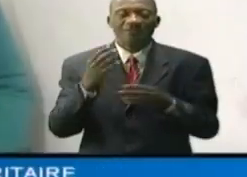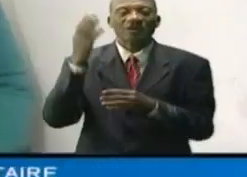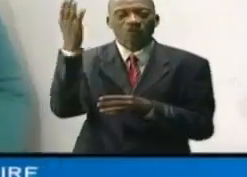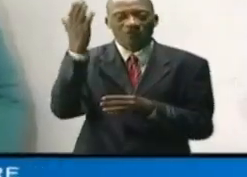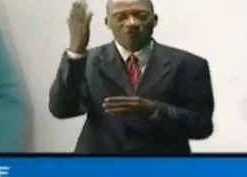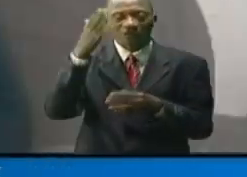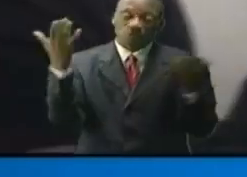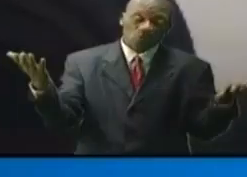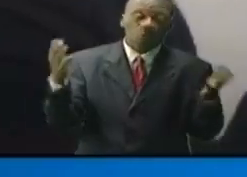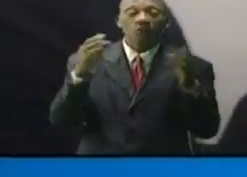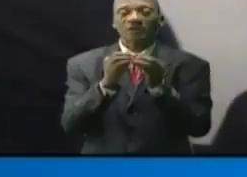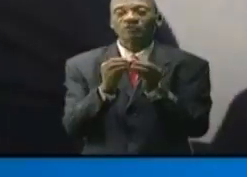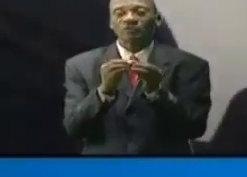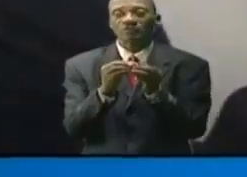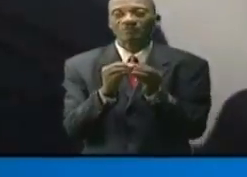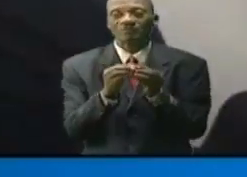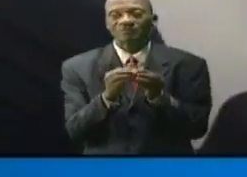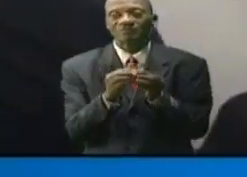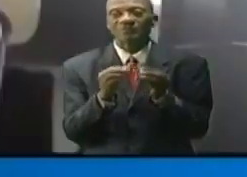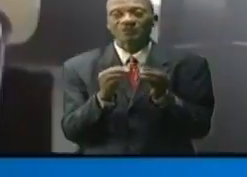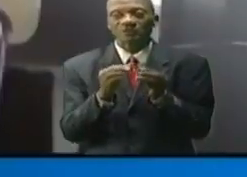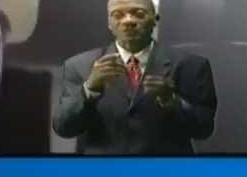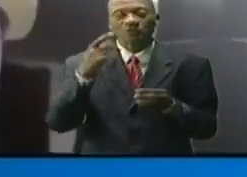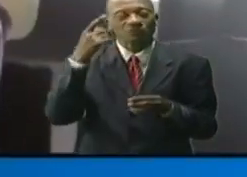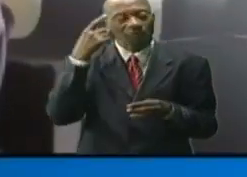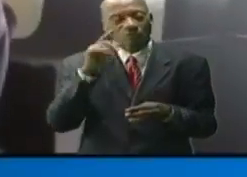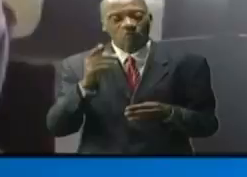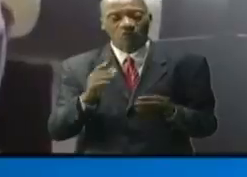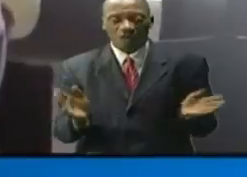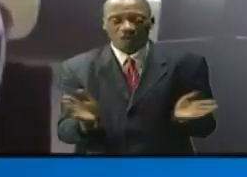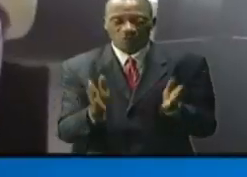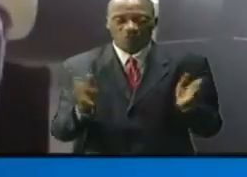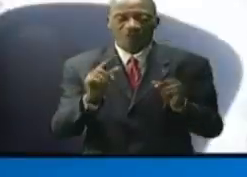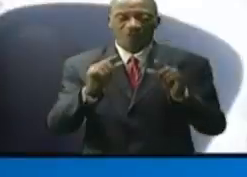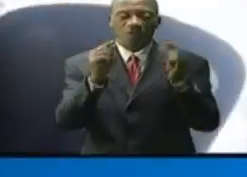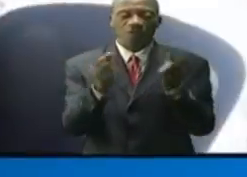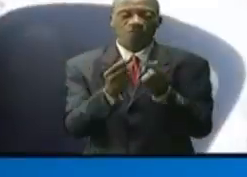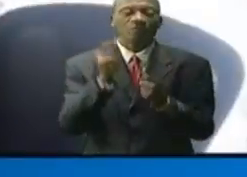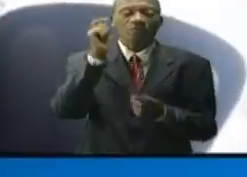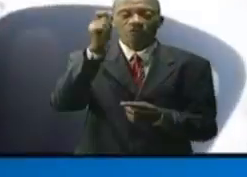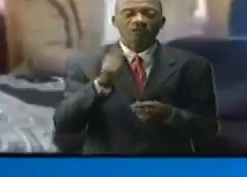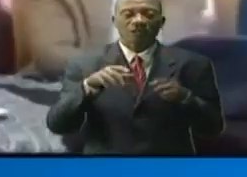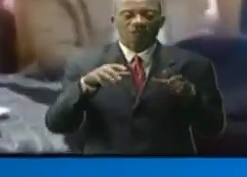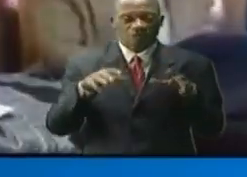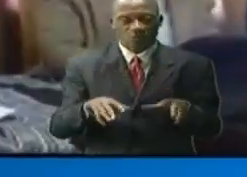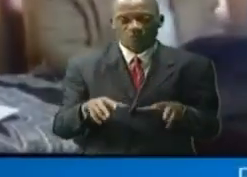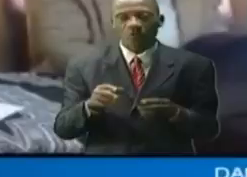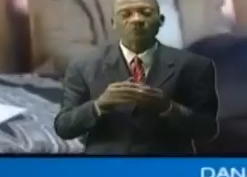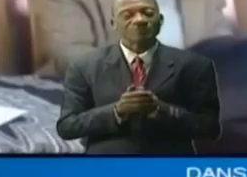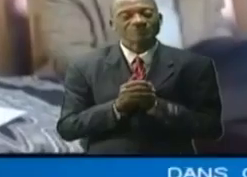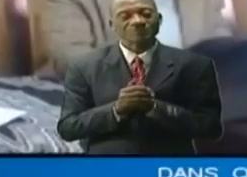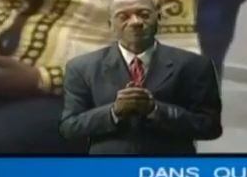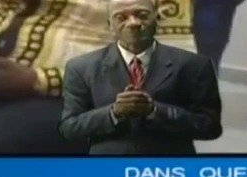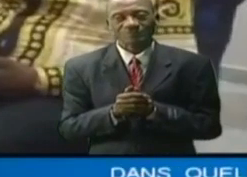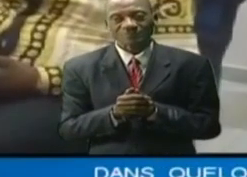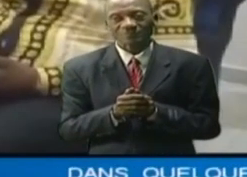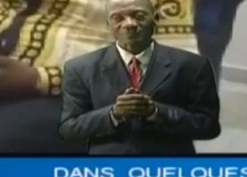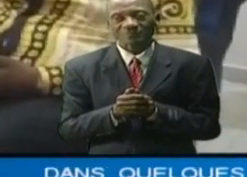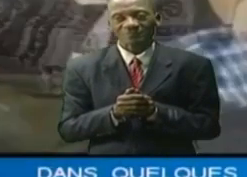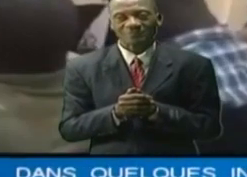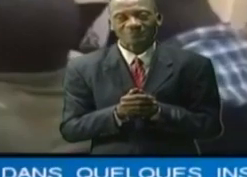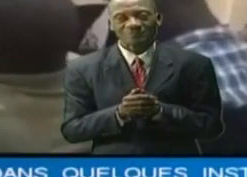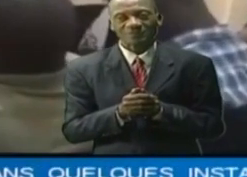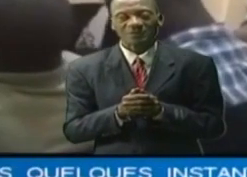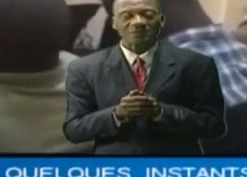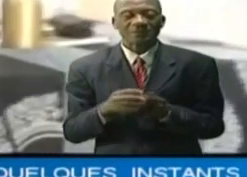attaques de position de FARDC par l'armée de Kigali et leur supplétif du M23. Astrid Ntamboué, coordonnatrice du